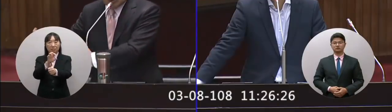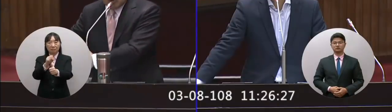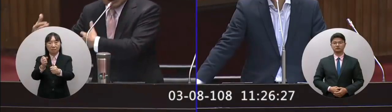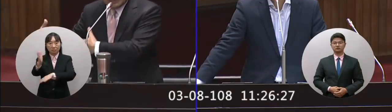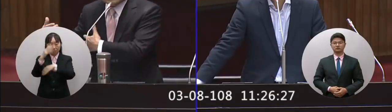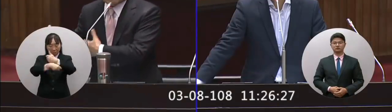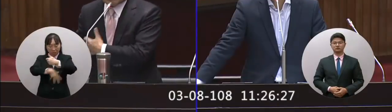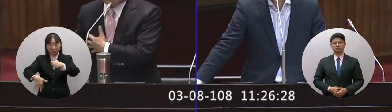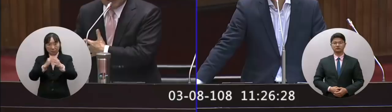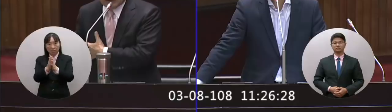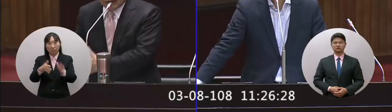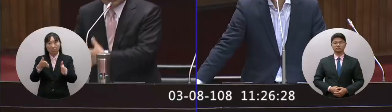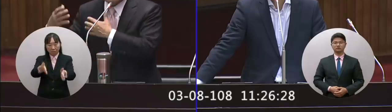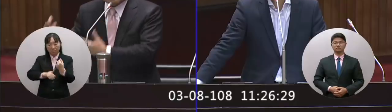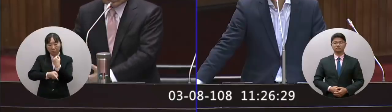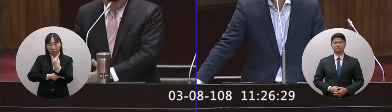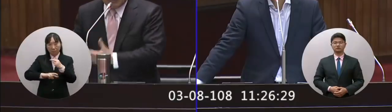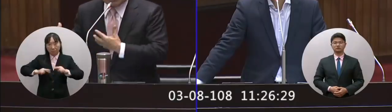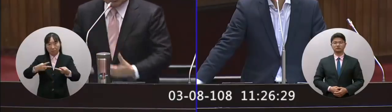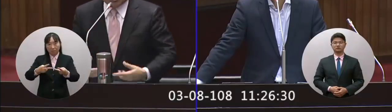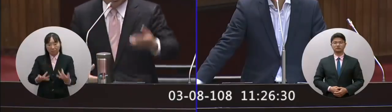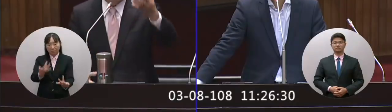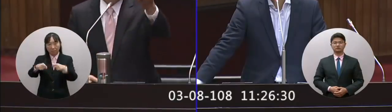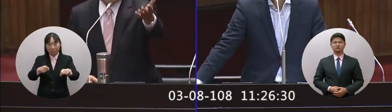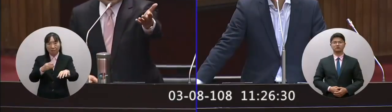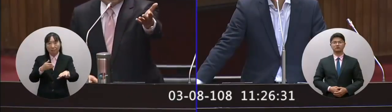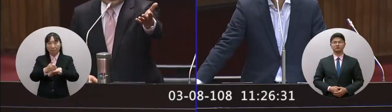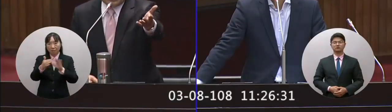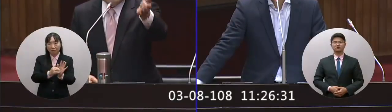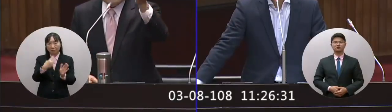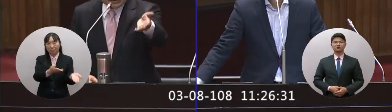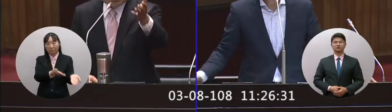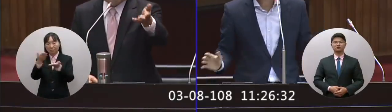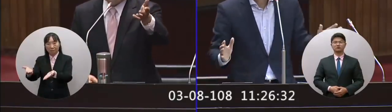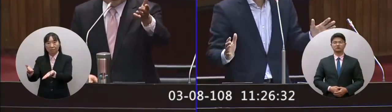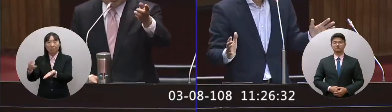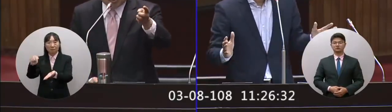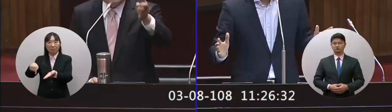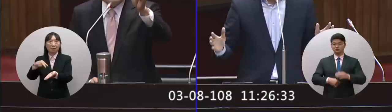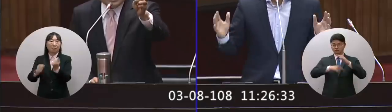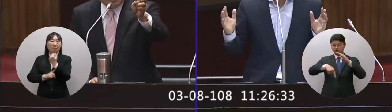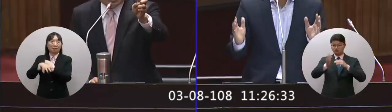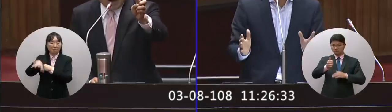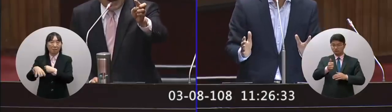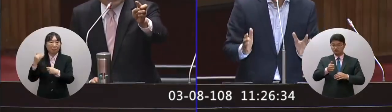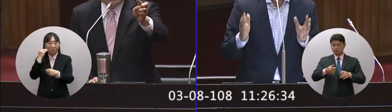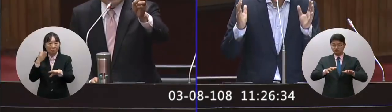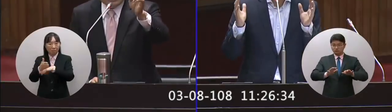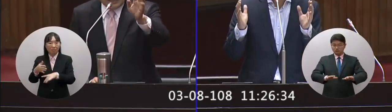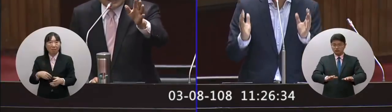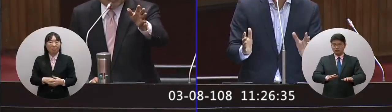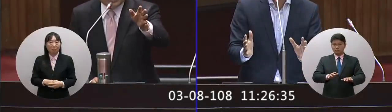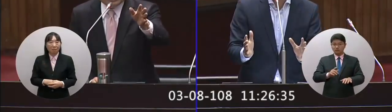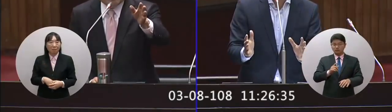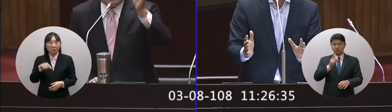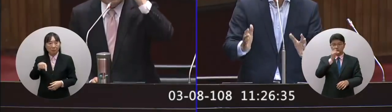即修改相关法律，草案通过后送请国会继续通过。现在有个法案 不是